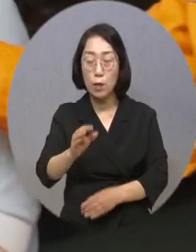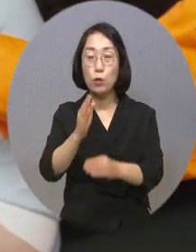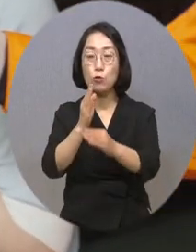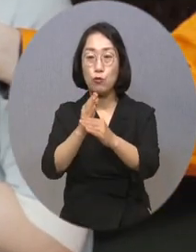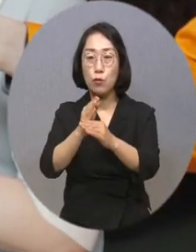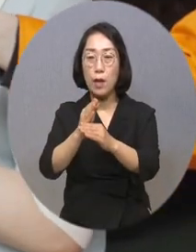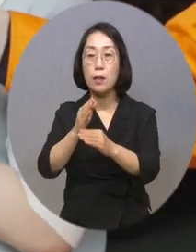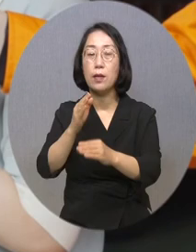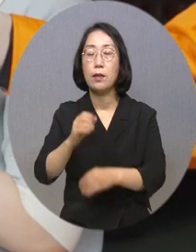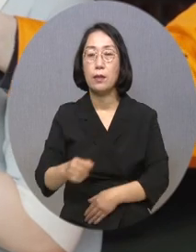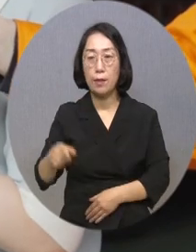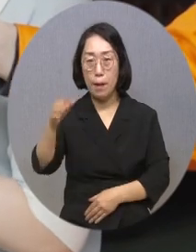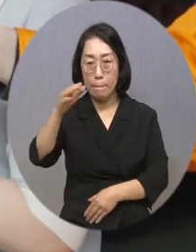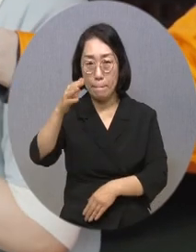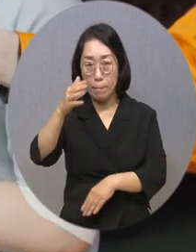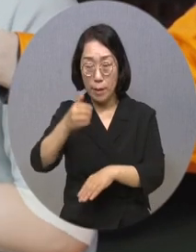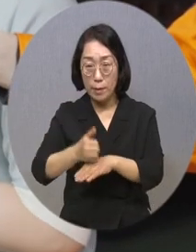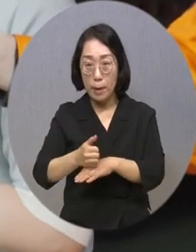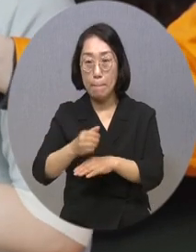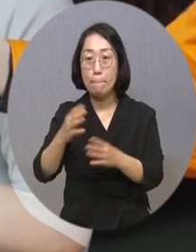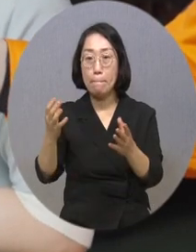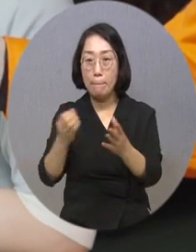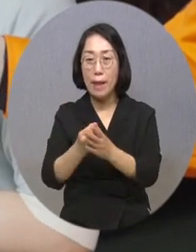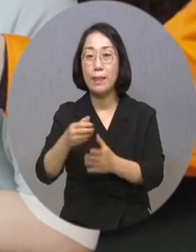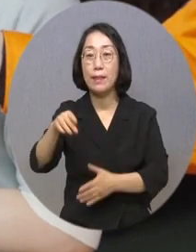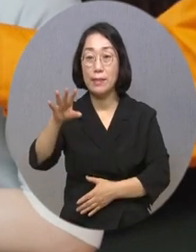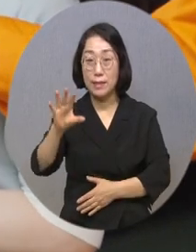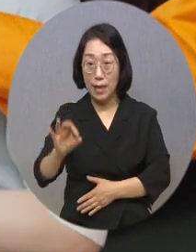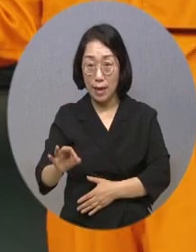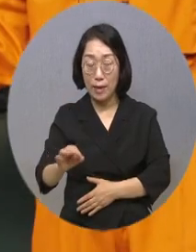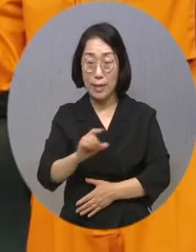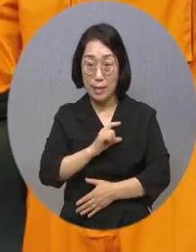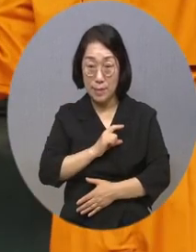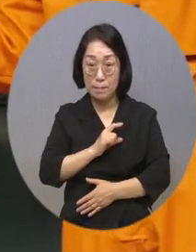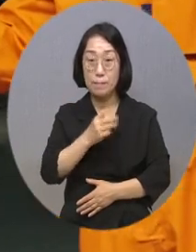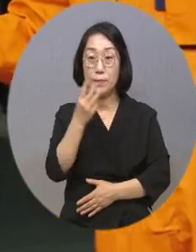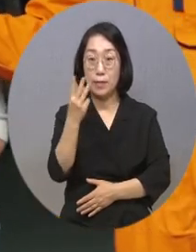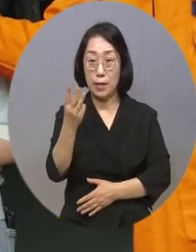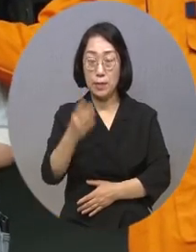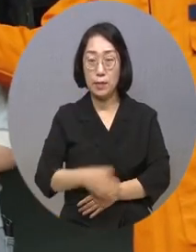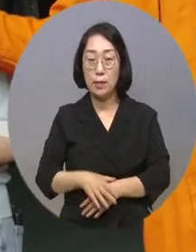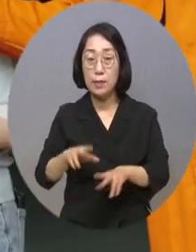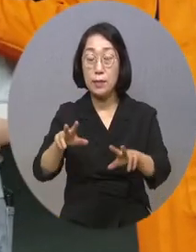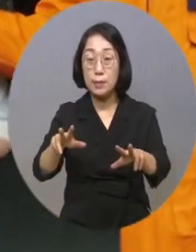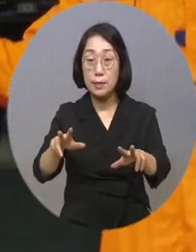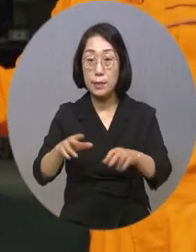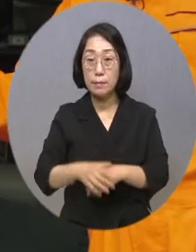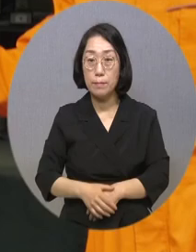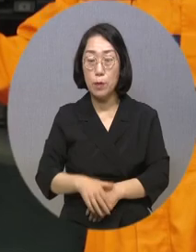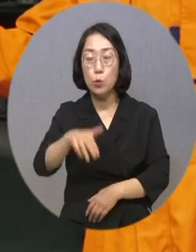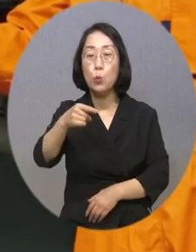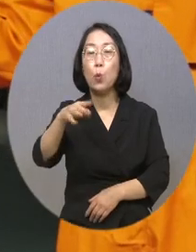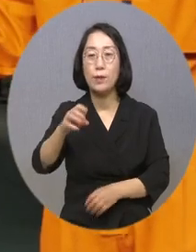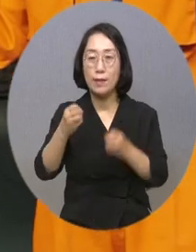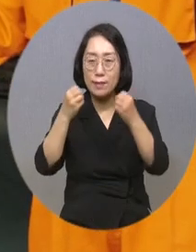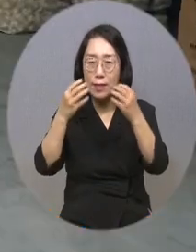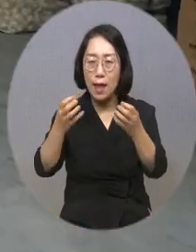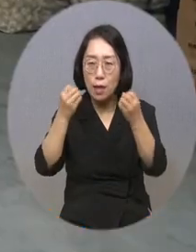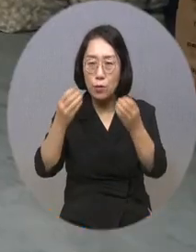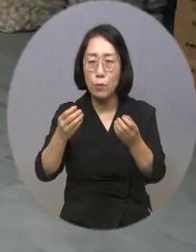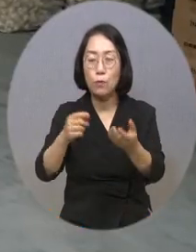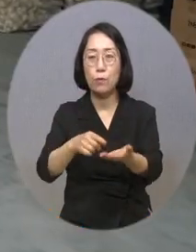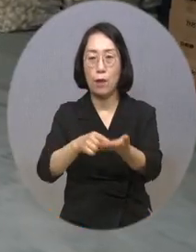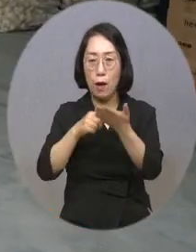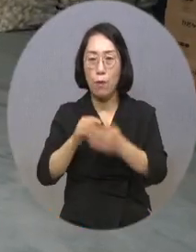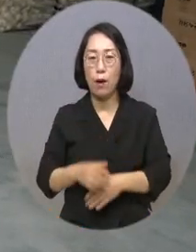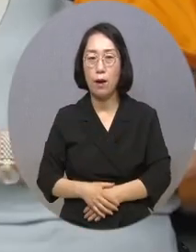걸 중생, 저장이 들어가는 걸 만생이라고 저희가 지칭해요. 네. 근데 지금은 무안 관내에서 조생이 나오는 시기예요. 네. 보통